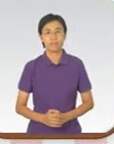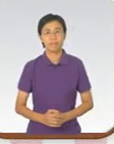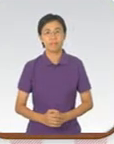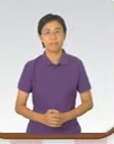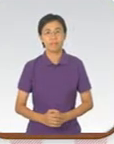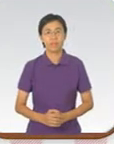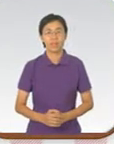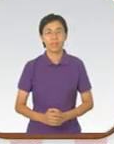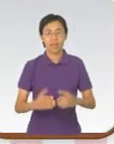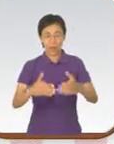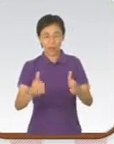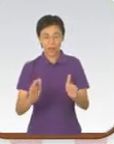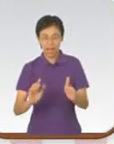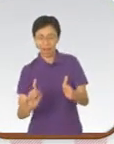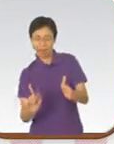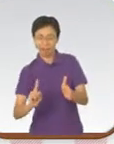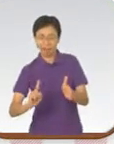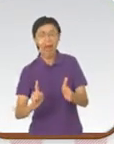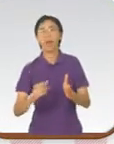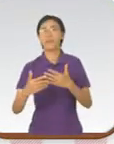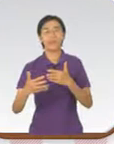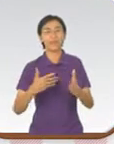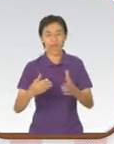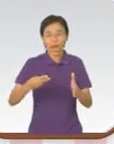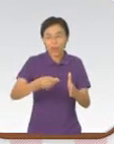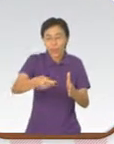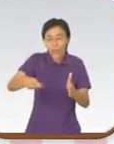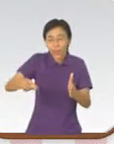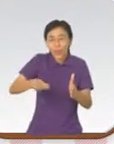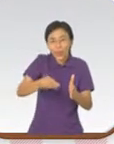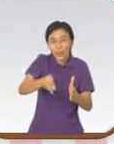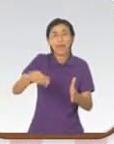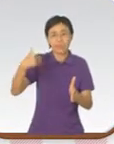เอียงบ้างอะไรบ้างก็ไม่เป็นไรเพราะว่านี่เดี๋ยวเราจะโรยเยอะๆอยู่แล้วนะคะ